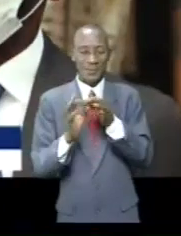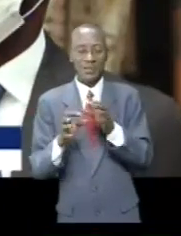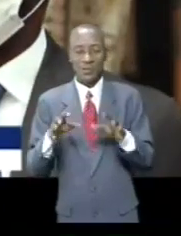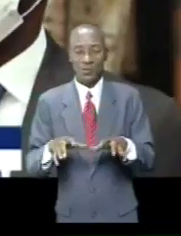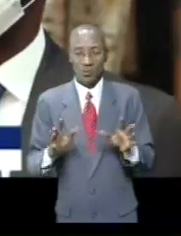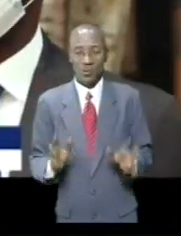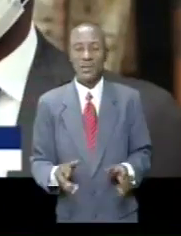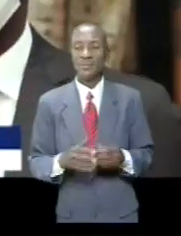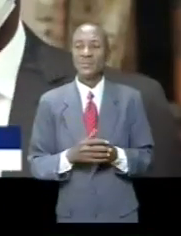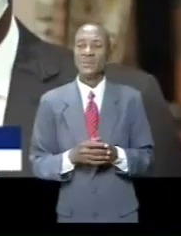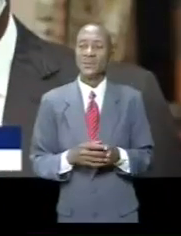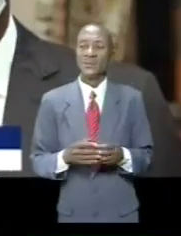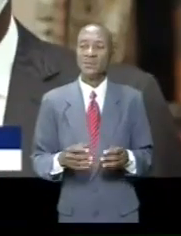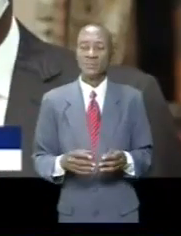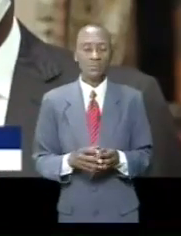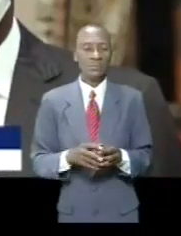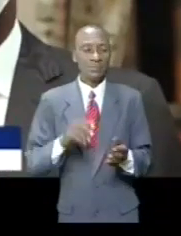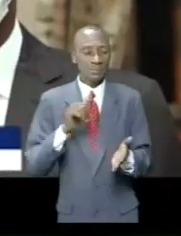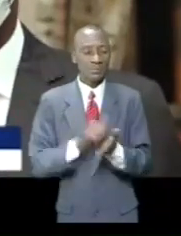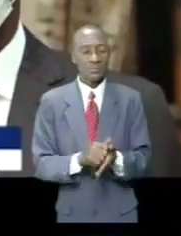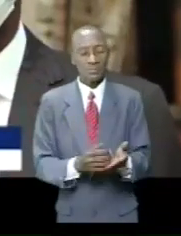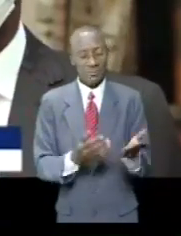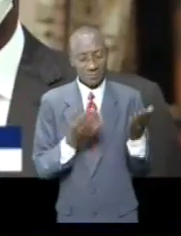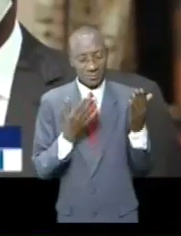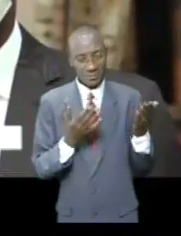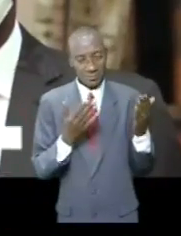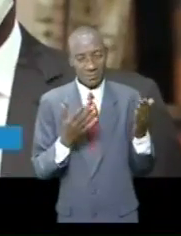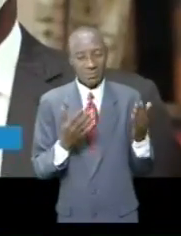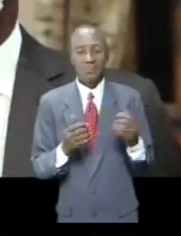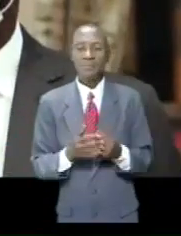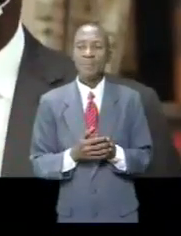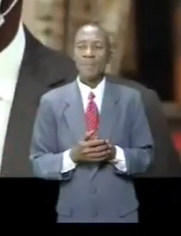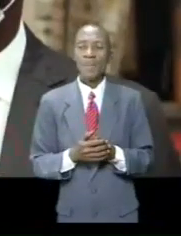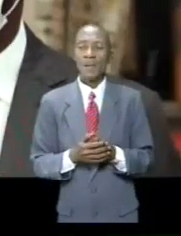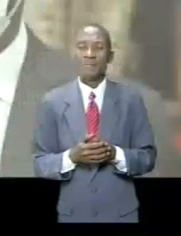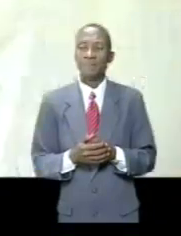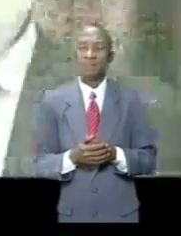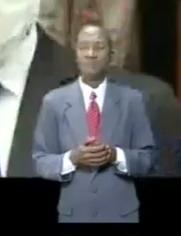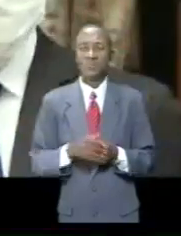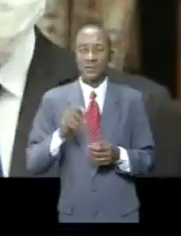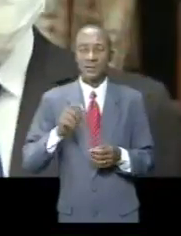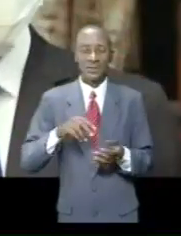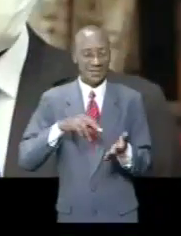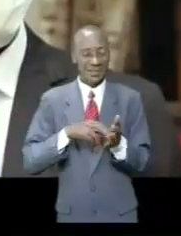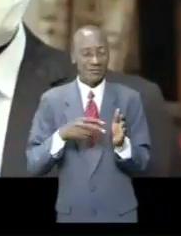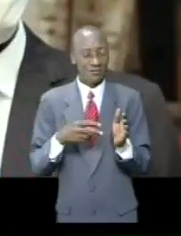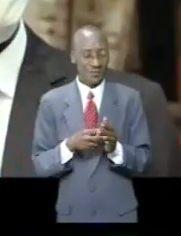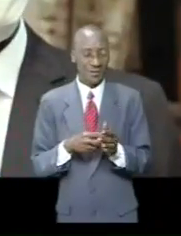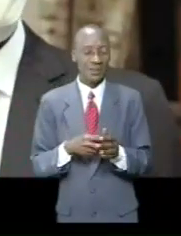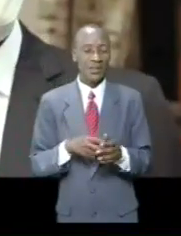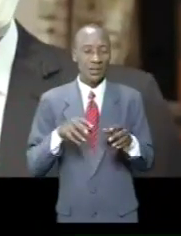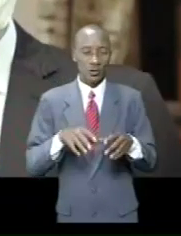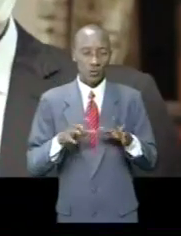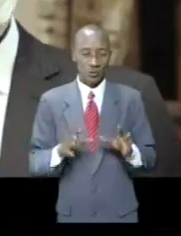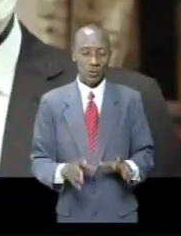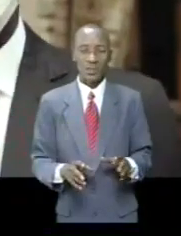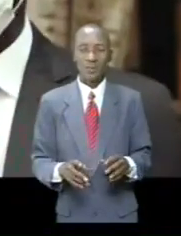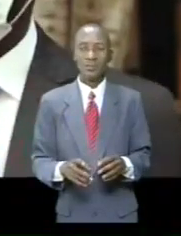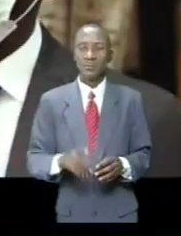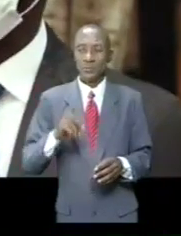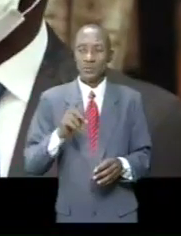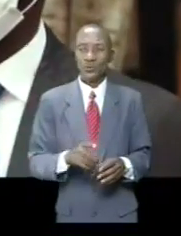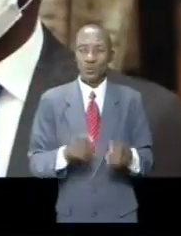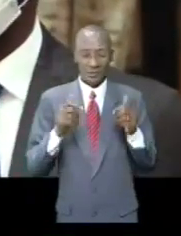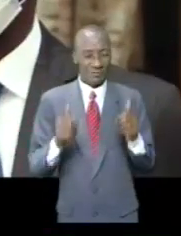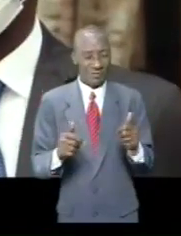c'est très globalisant et c'est très grand, pour qu'il puisse y avoir ce qu'on appelle une âme congolaise. Faire en sorte que le Congolais puisse se dire, lorsque je